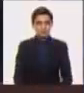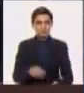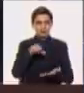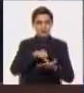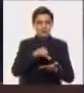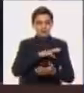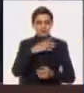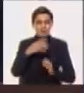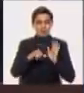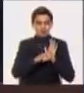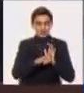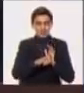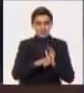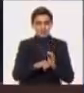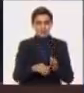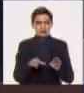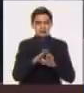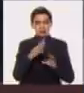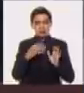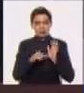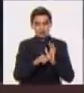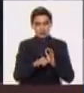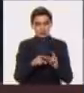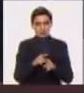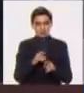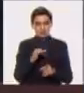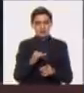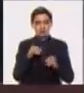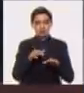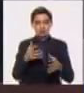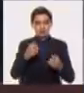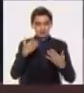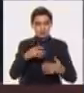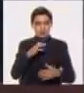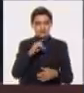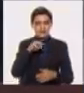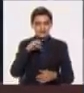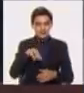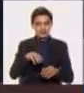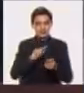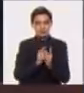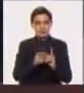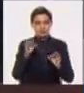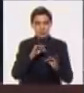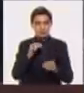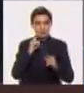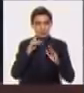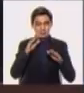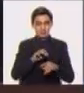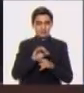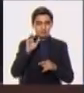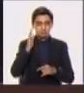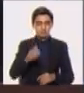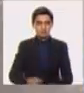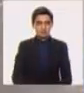46, жақтағандар 46, шешім қабылданды. Сенат енгізген түзетулер мәжіліске